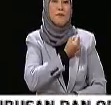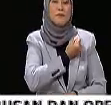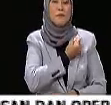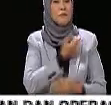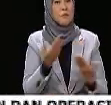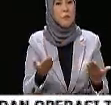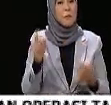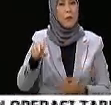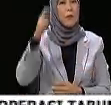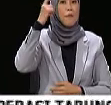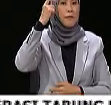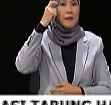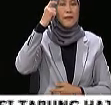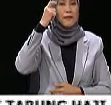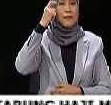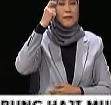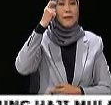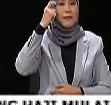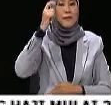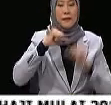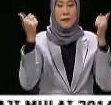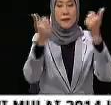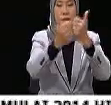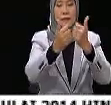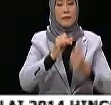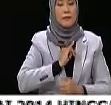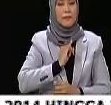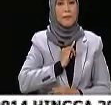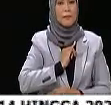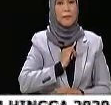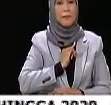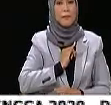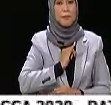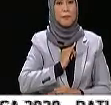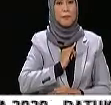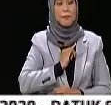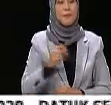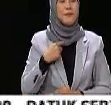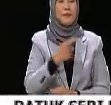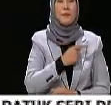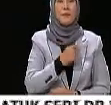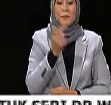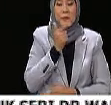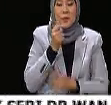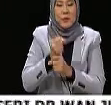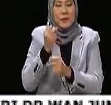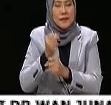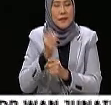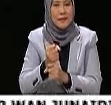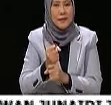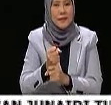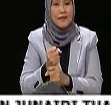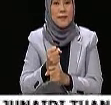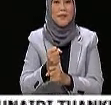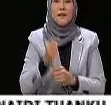kita kenapa like Saya beritahu kepada aja siezi saya supaya kita tanah bekerja Hanyalah